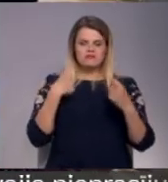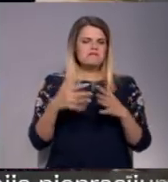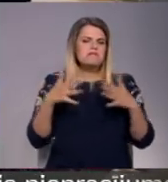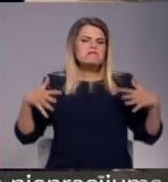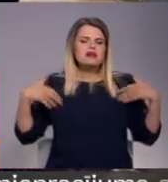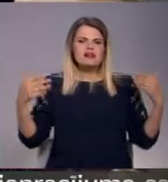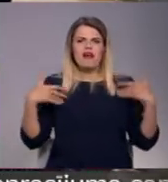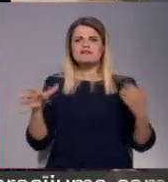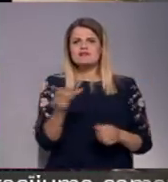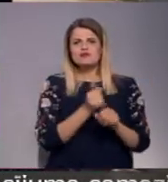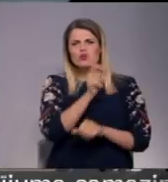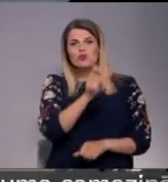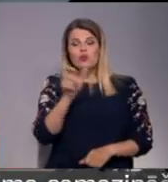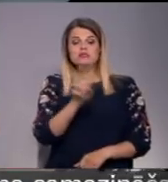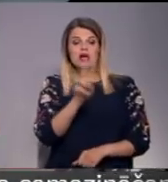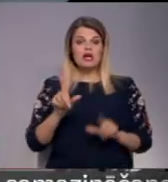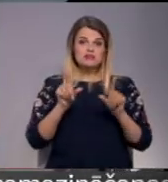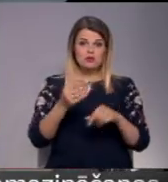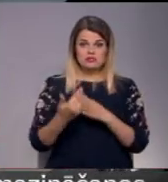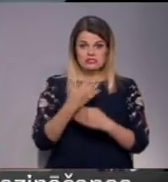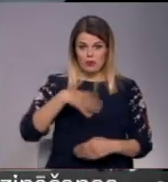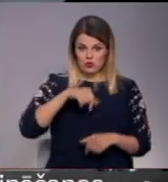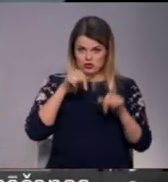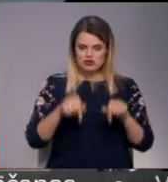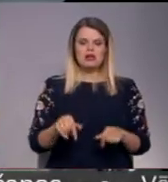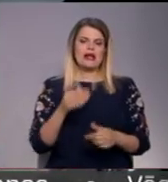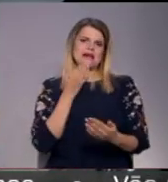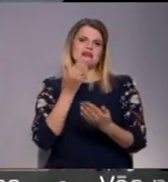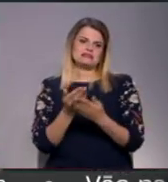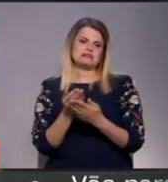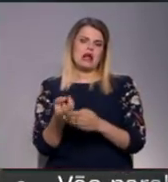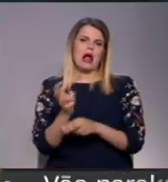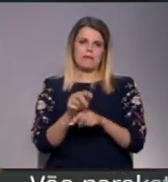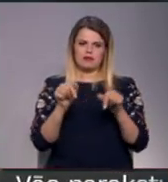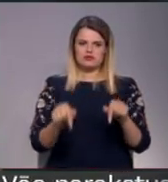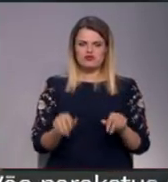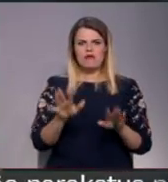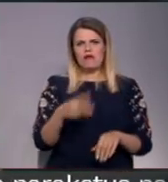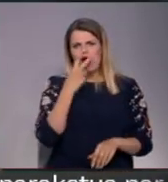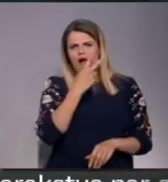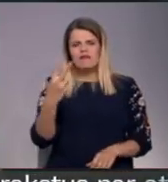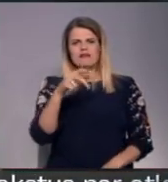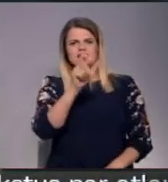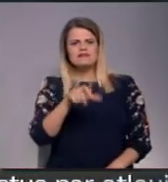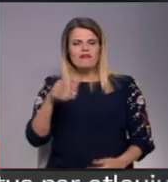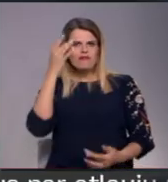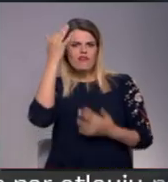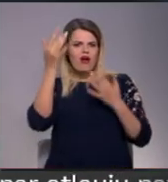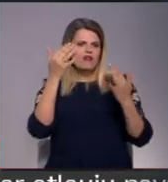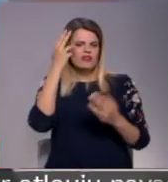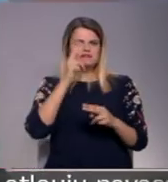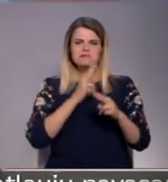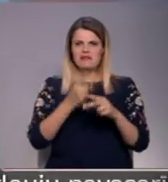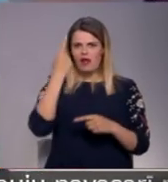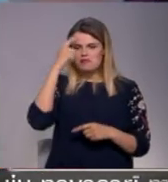prieks. Visiem turistiem, kas pie mums brauc, mēs iesakām apmeklēt šo vietu, lai viņi redz šo cilvēka fantāziju no